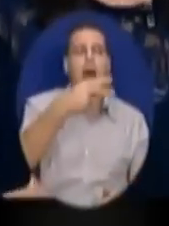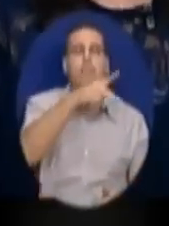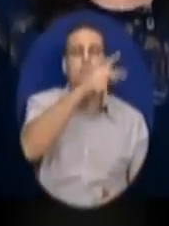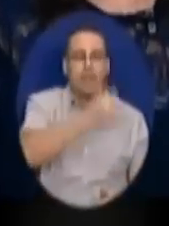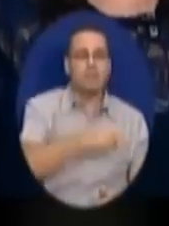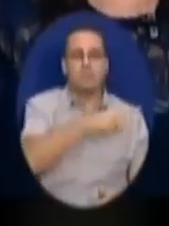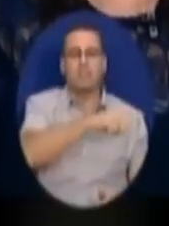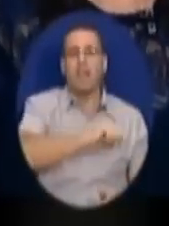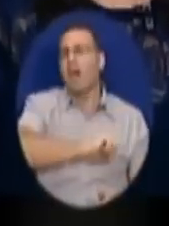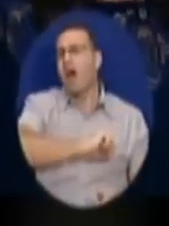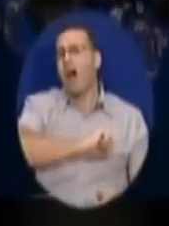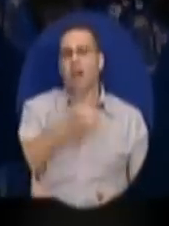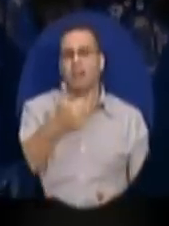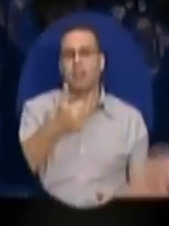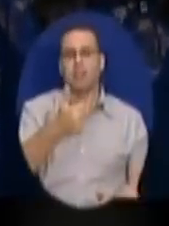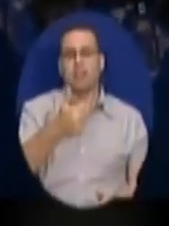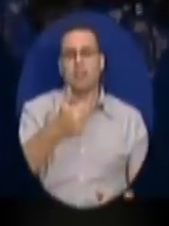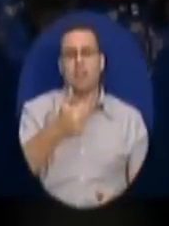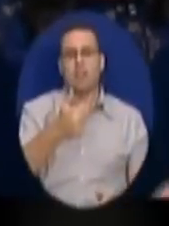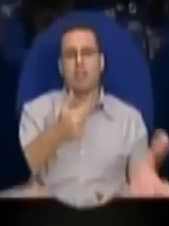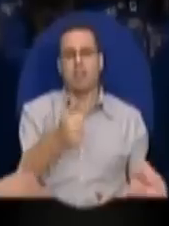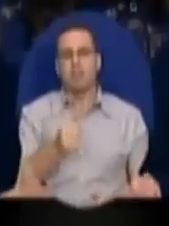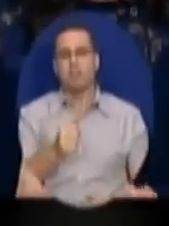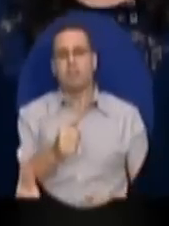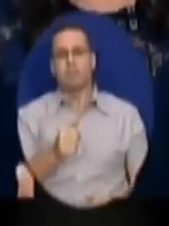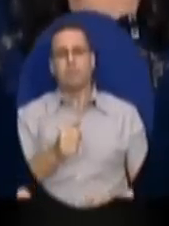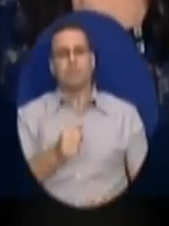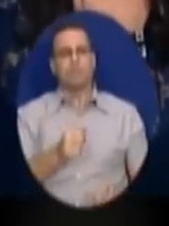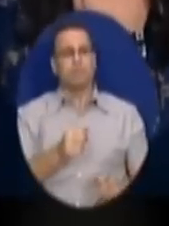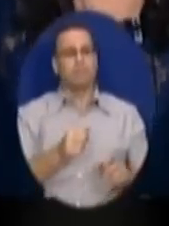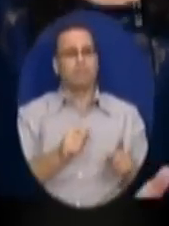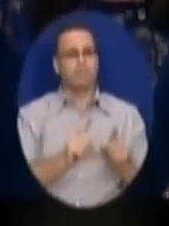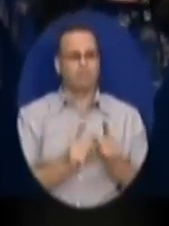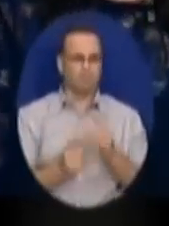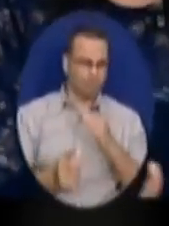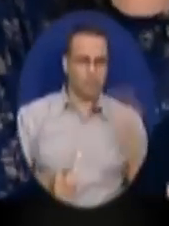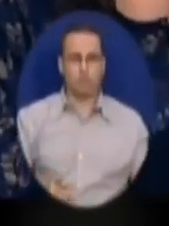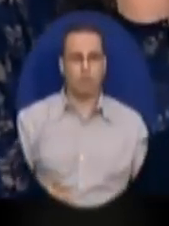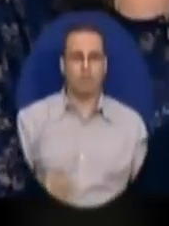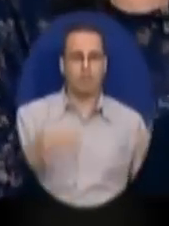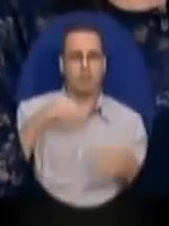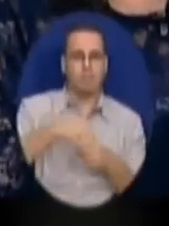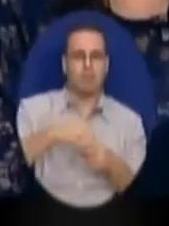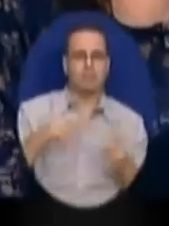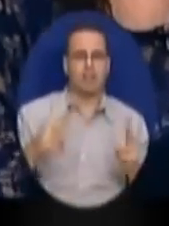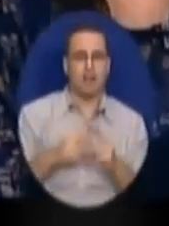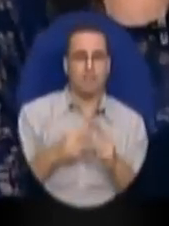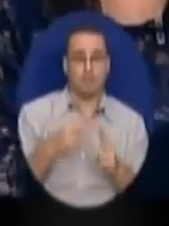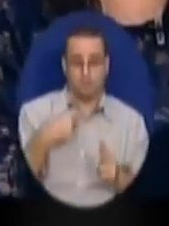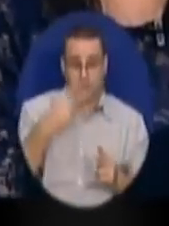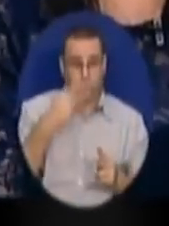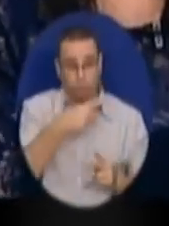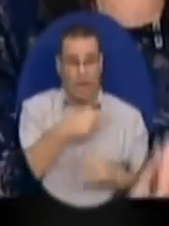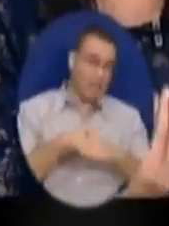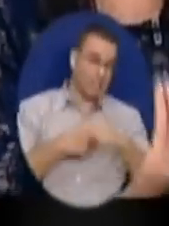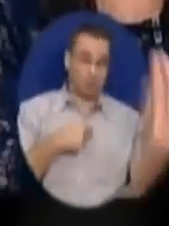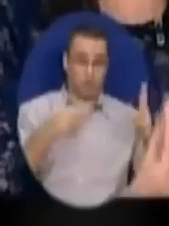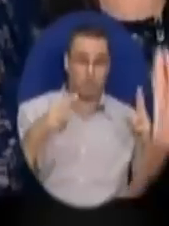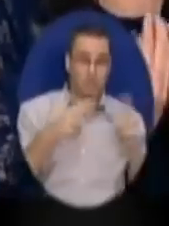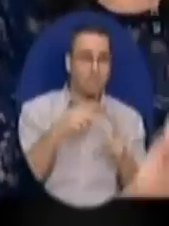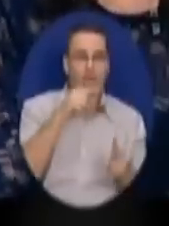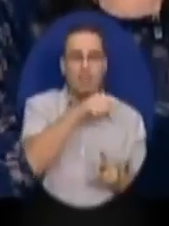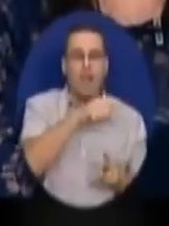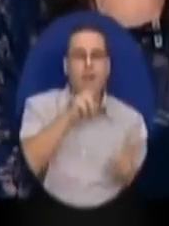לאומנית שקיימת בצרפת אז אנחנו רואים שהקצו הופכים להיות את המיינסטרים את